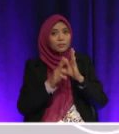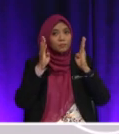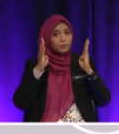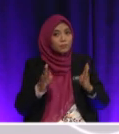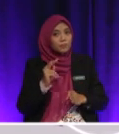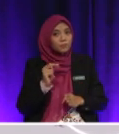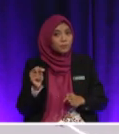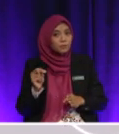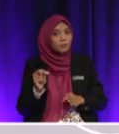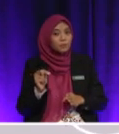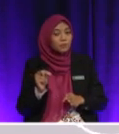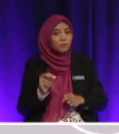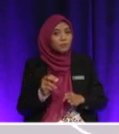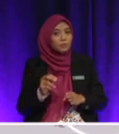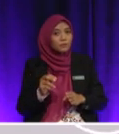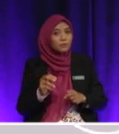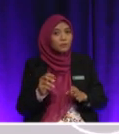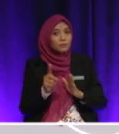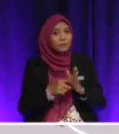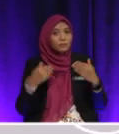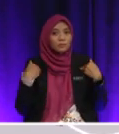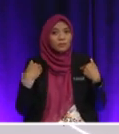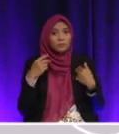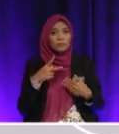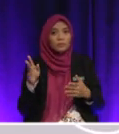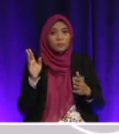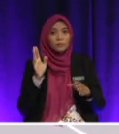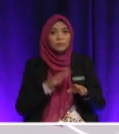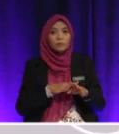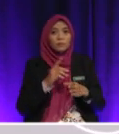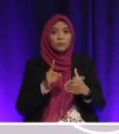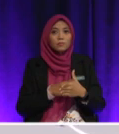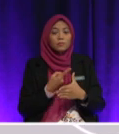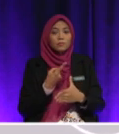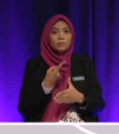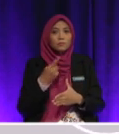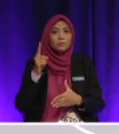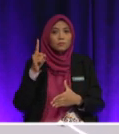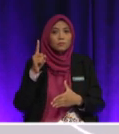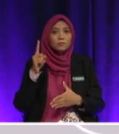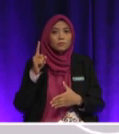ini dianjurkan oleh Arnold mca pada bulan ongkos 1954